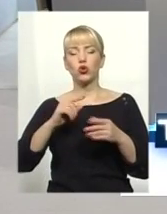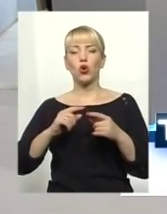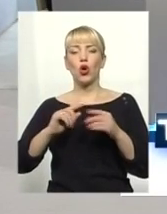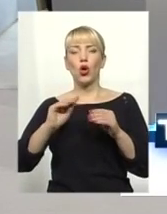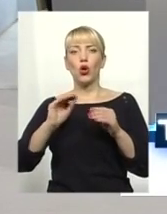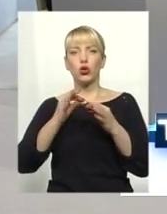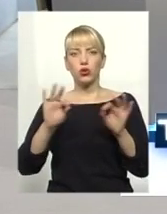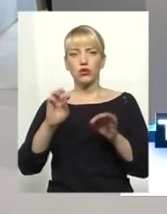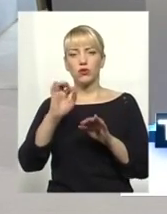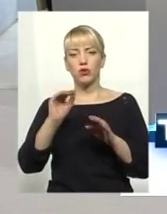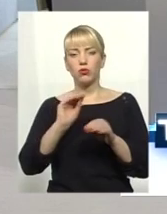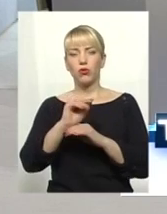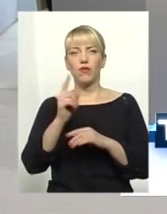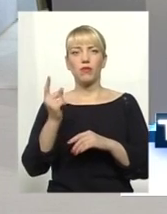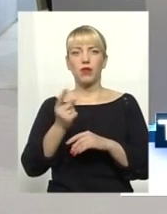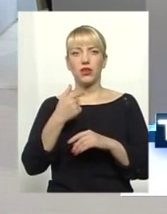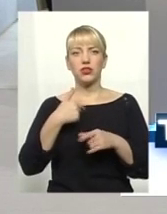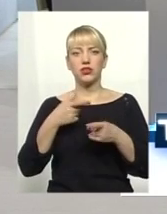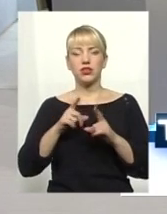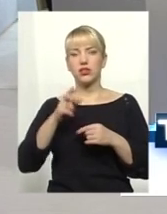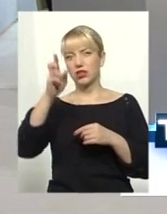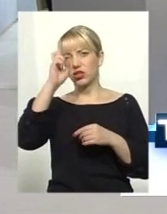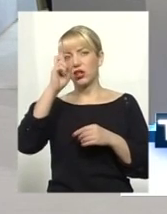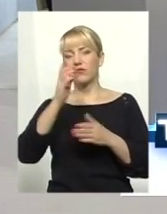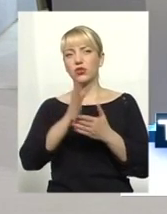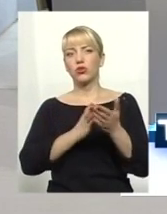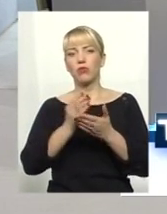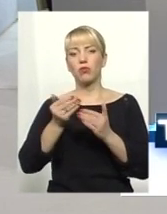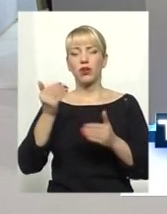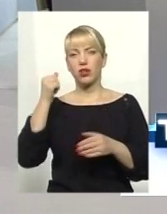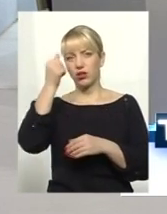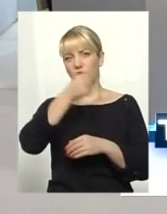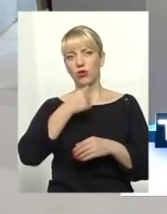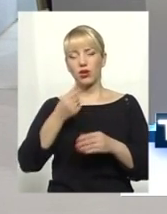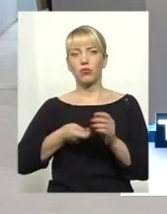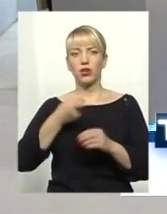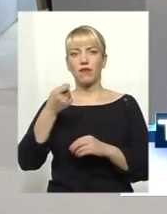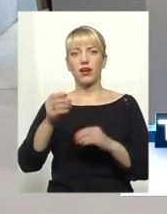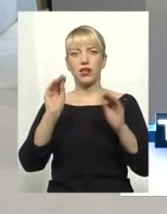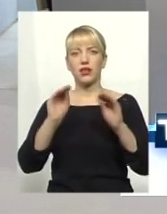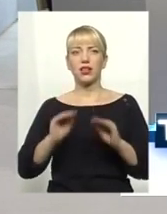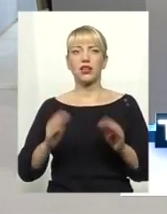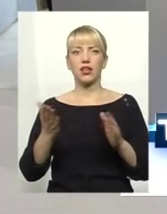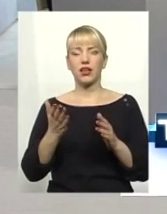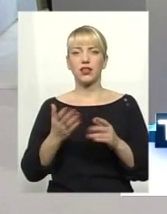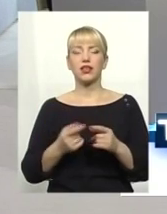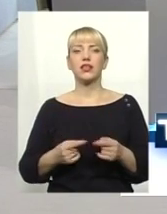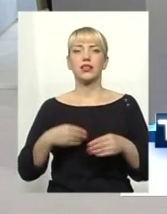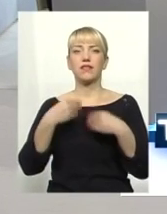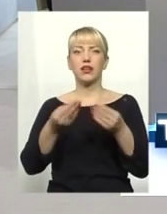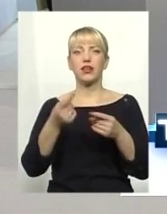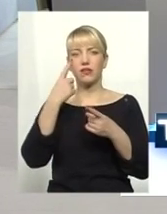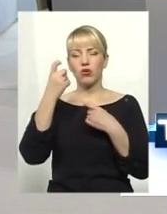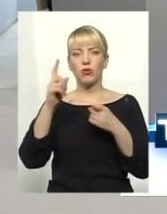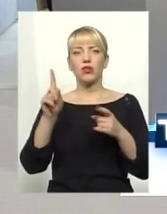будь ласка. Дійсно, державні службовці попередні роки подавали декларації і зазначали інформацію, яка